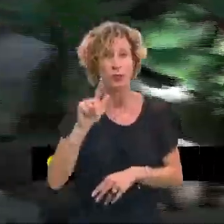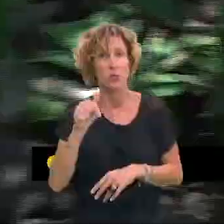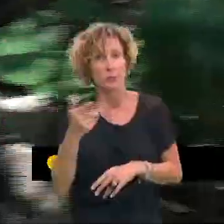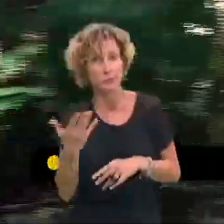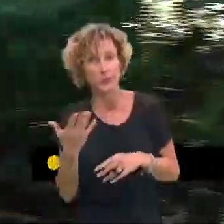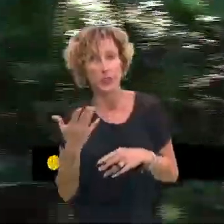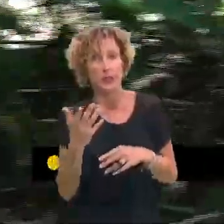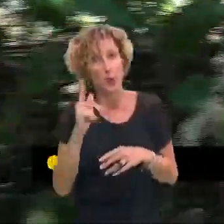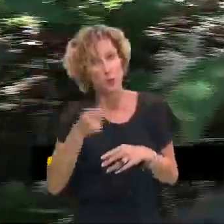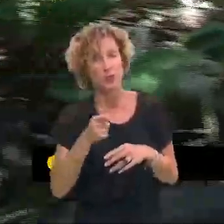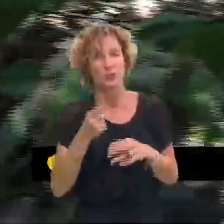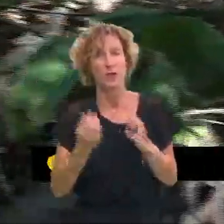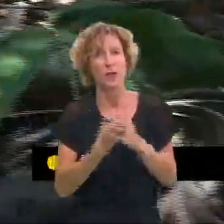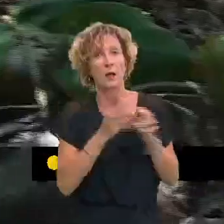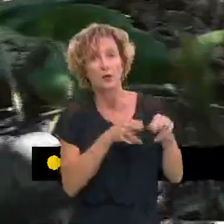tracé.